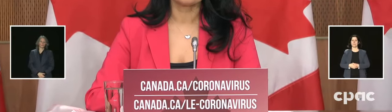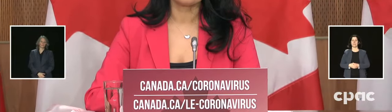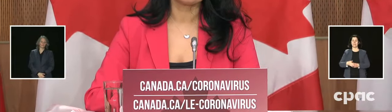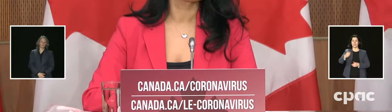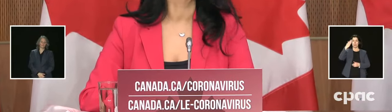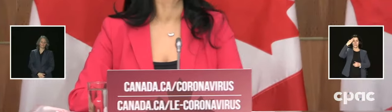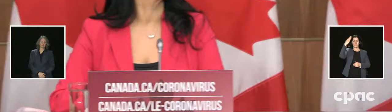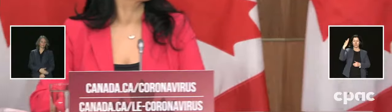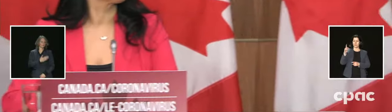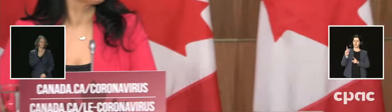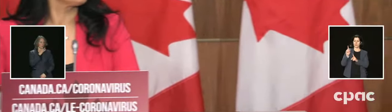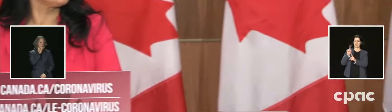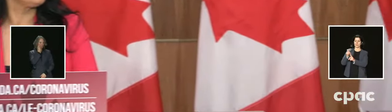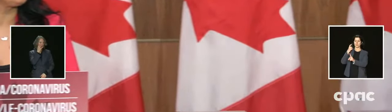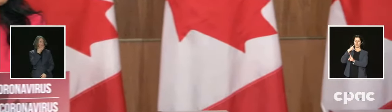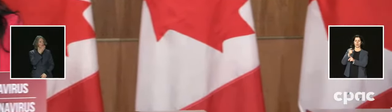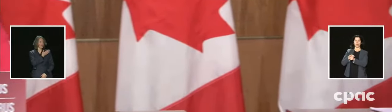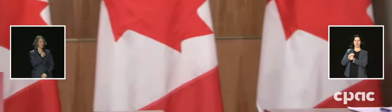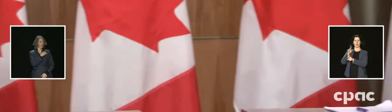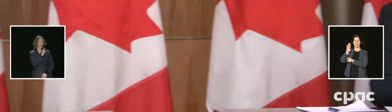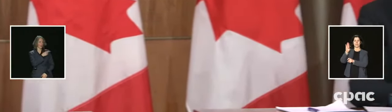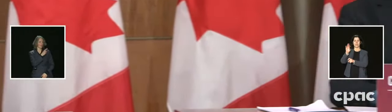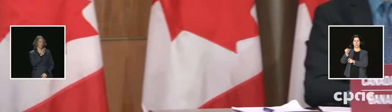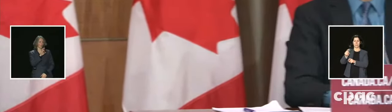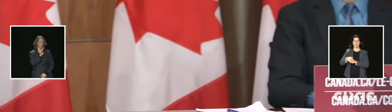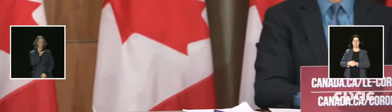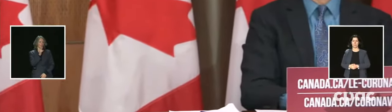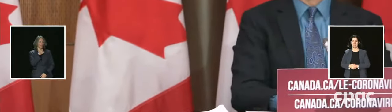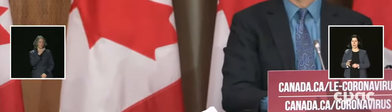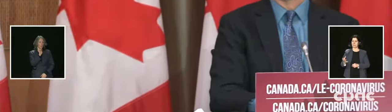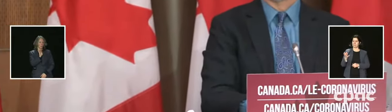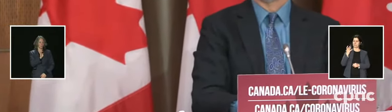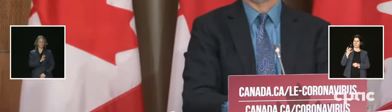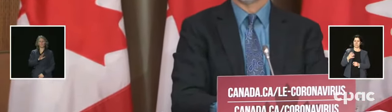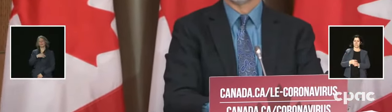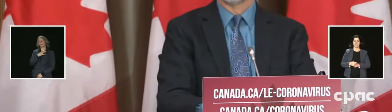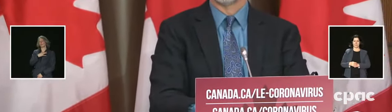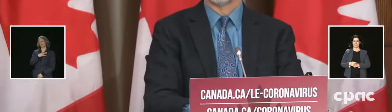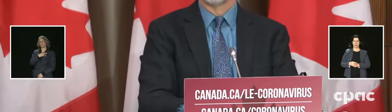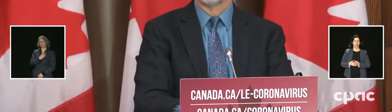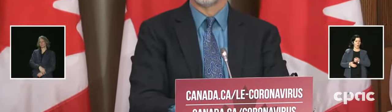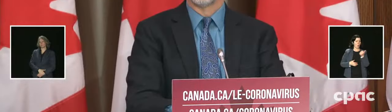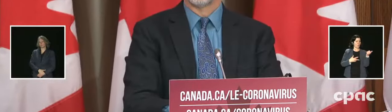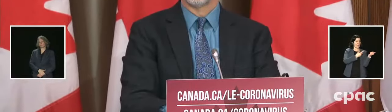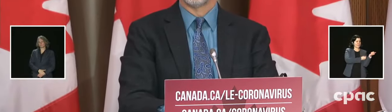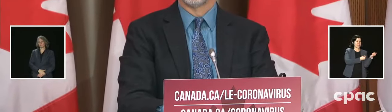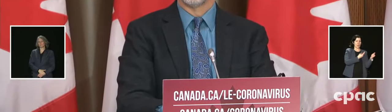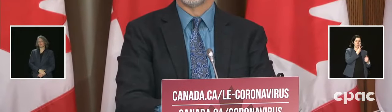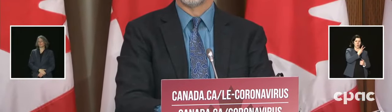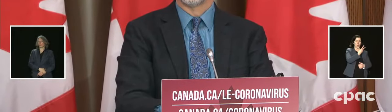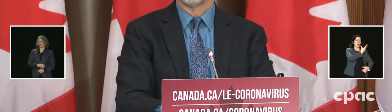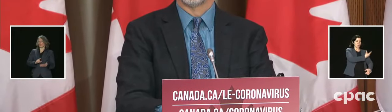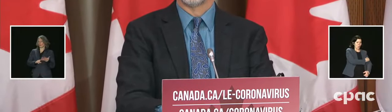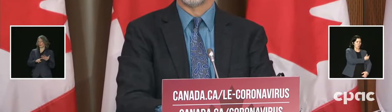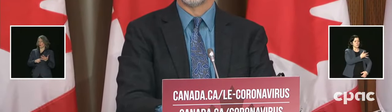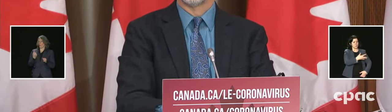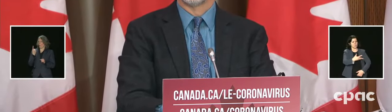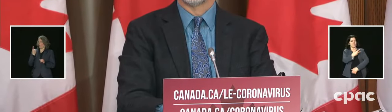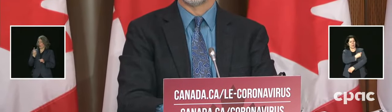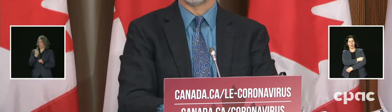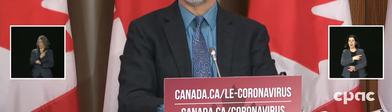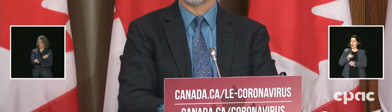Bonjour. Question pour Dr. Berthiaume. Ce qui saute aux yeux, évidemment, c'est que c'est un vaccin à dose unique, contrairement aux autres qui ont été approuvés. J'aimerais juste vous entendre là-dessus.